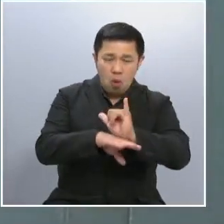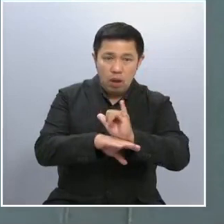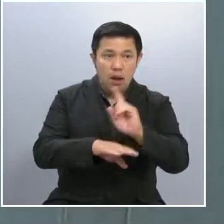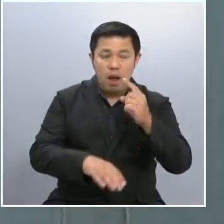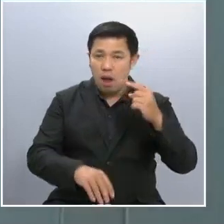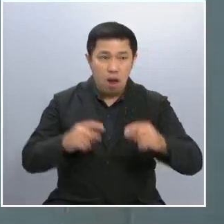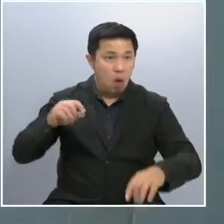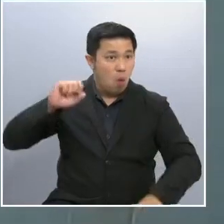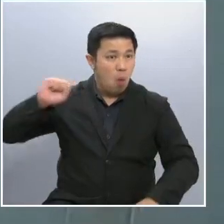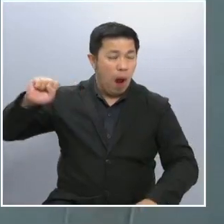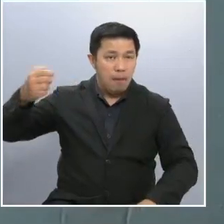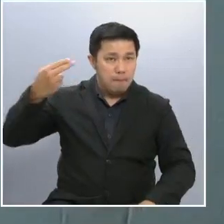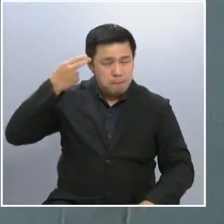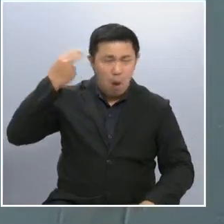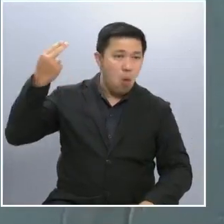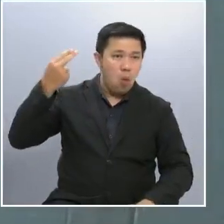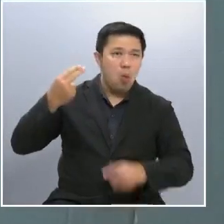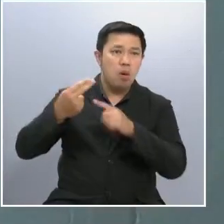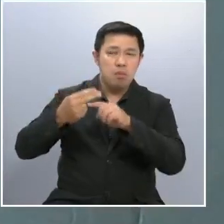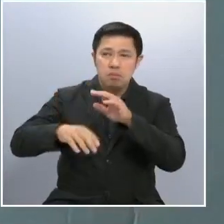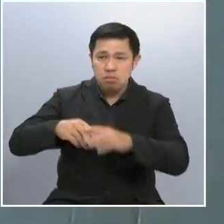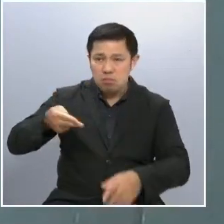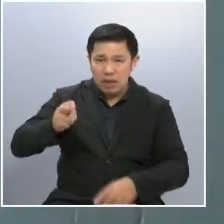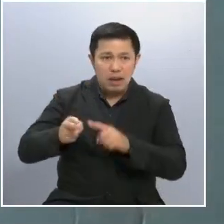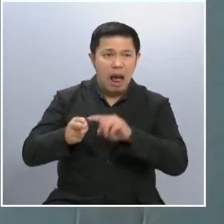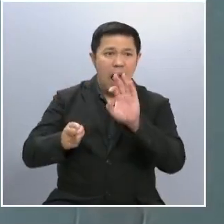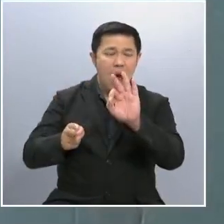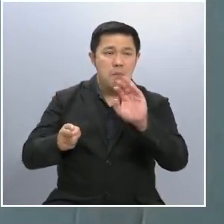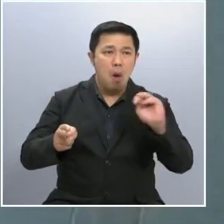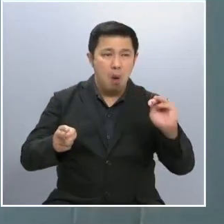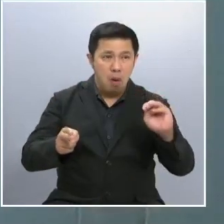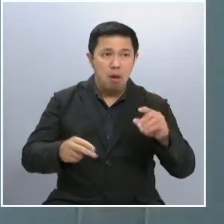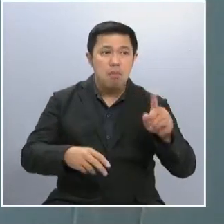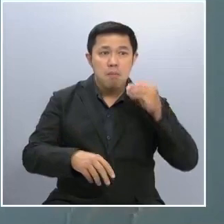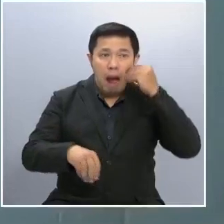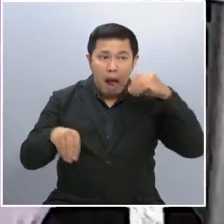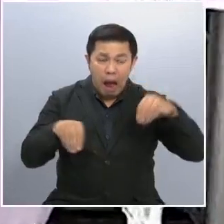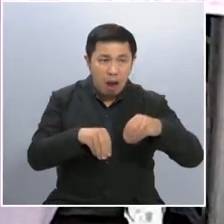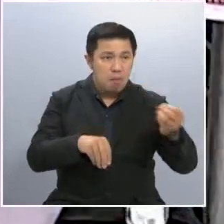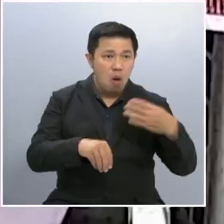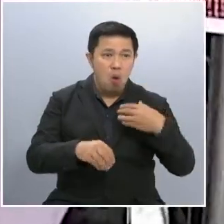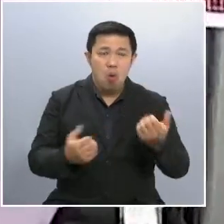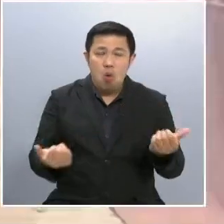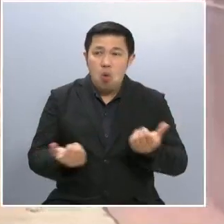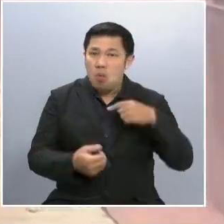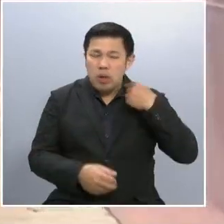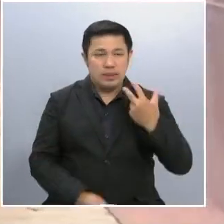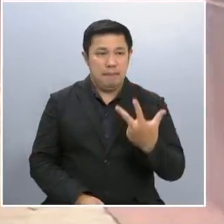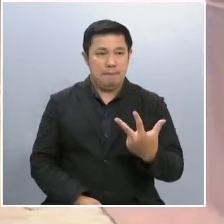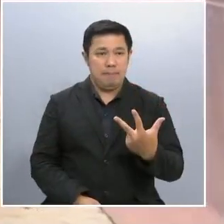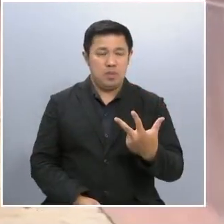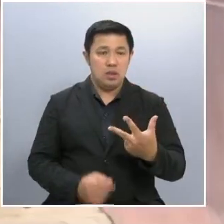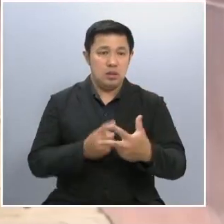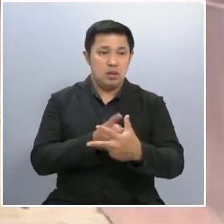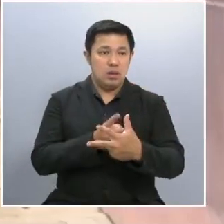ขมับด้านขวาด้วยปืนขนาด9มม.เพื่อนบ้านให้ข้อมูลบอกว่าบ้านหลังนี้นะคะมีลูกสาวอยู่3คนลูกคน